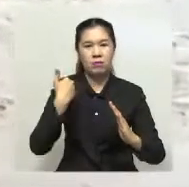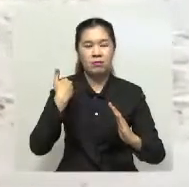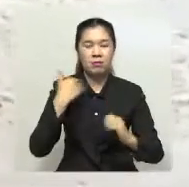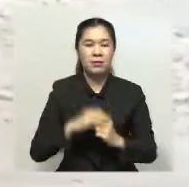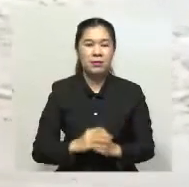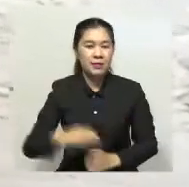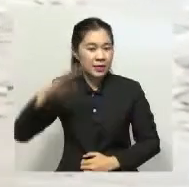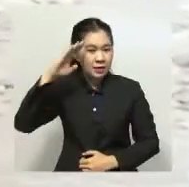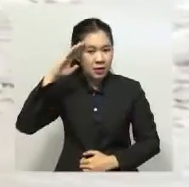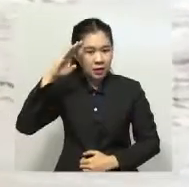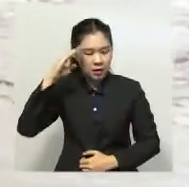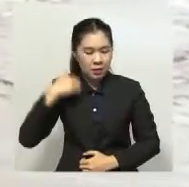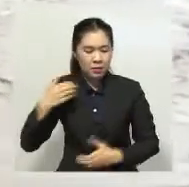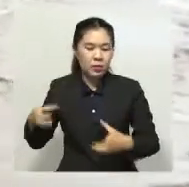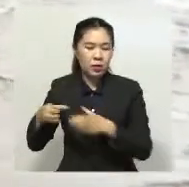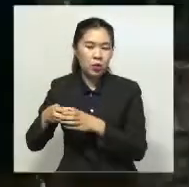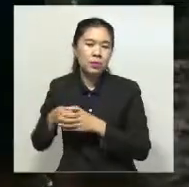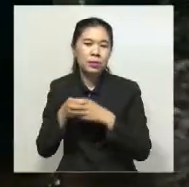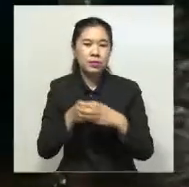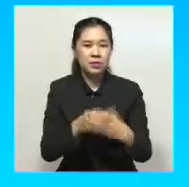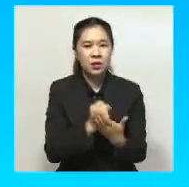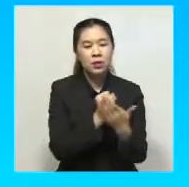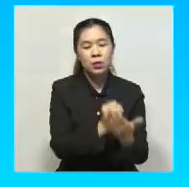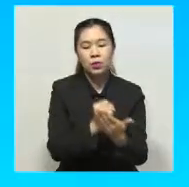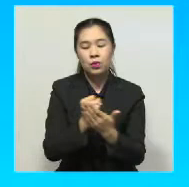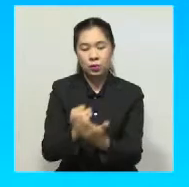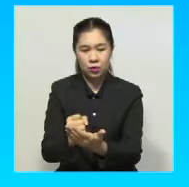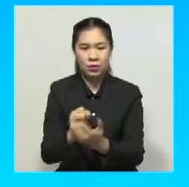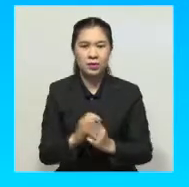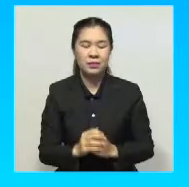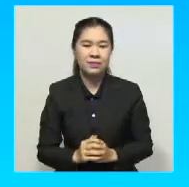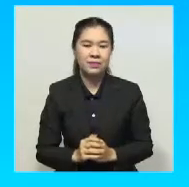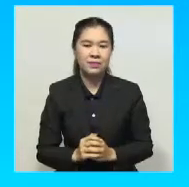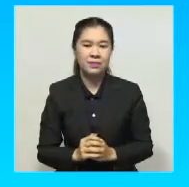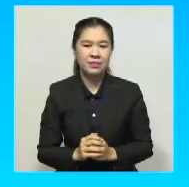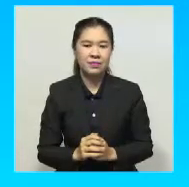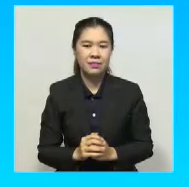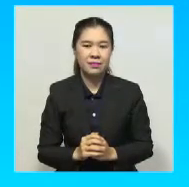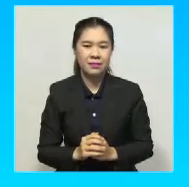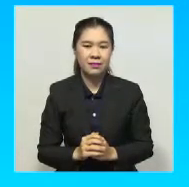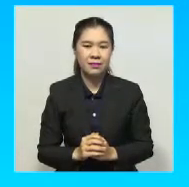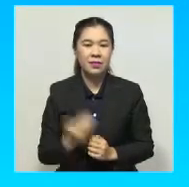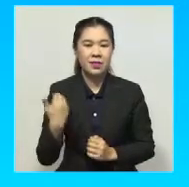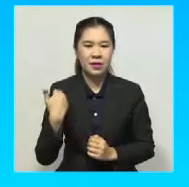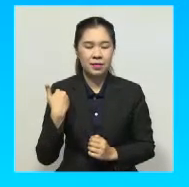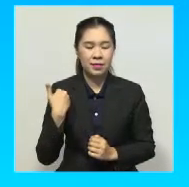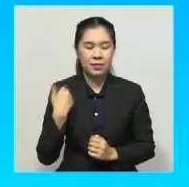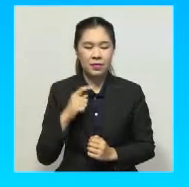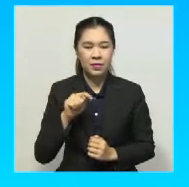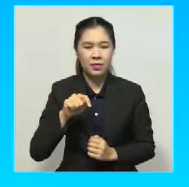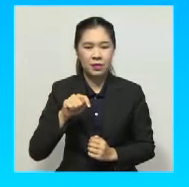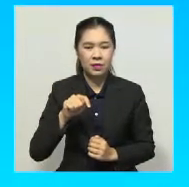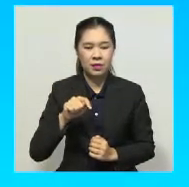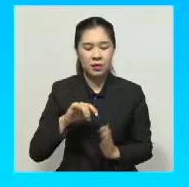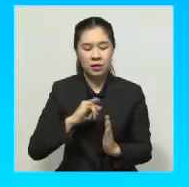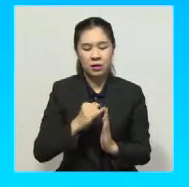รานที่32เนี่ยจัดชุดปฏิบัติการเข้าไปช่วยเหลือบรรเทาสาธารณภัยเช่นเดียวกับที่บ้านปางกอมหมู่5ตำบลชนแดนอ